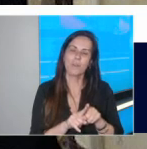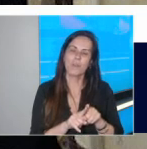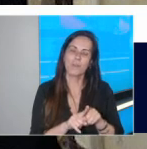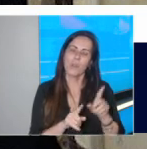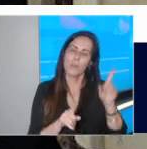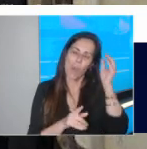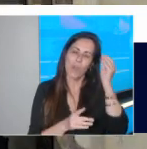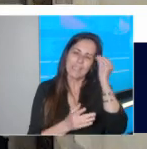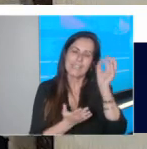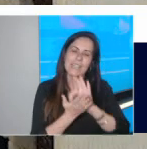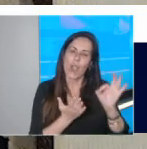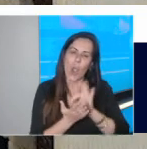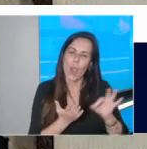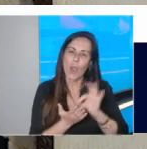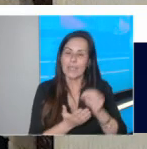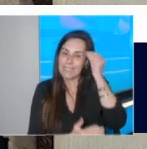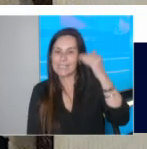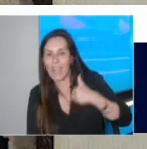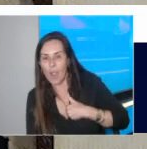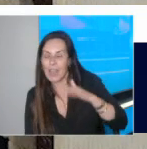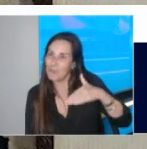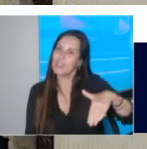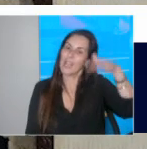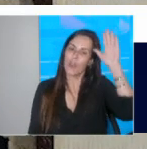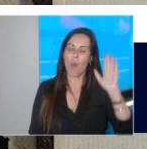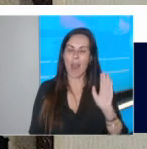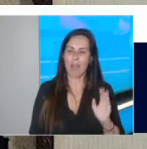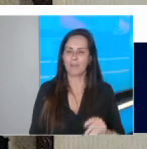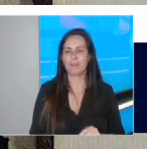מעין זיכרונות כאלה של תזכרי אותי גם שתהיי גדולה.